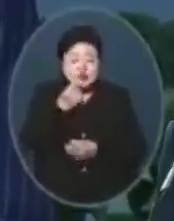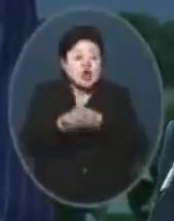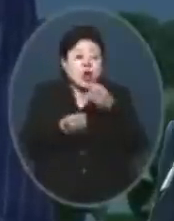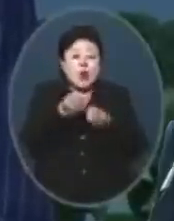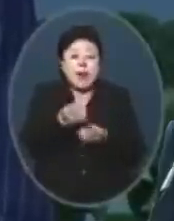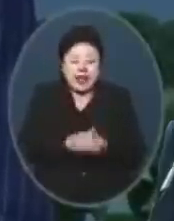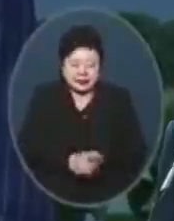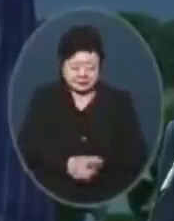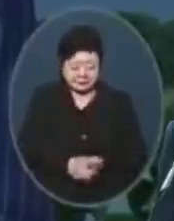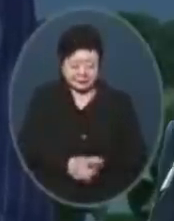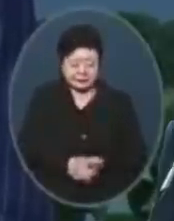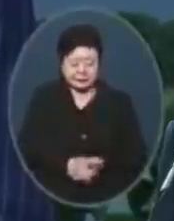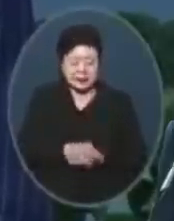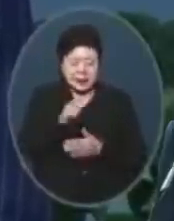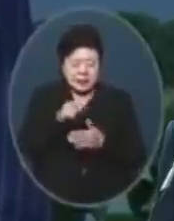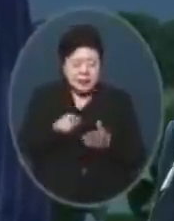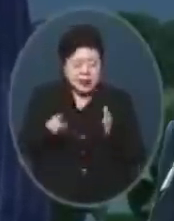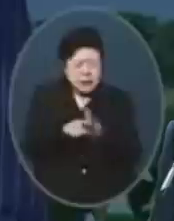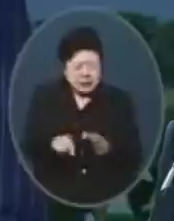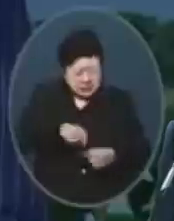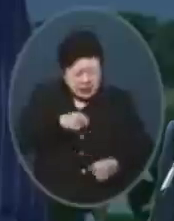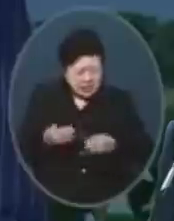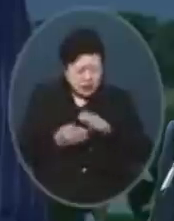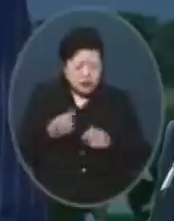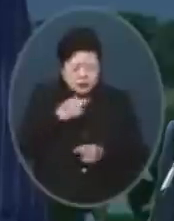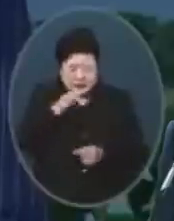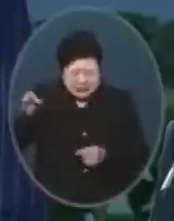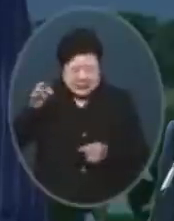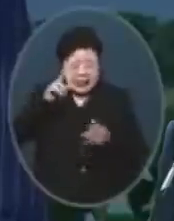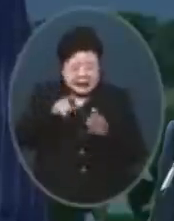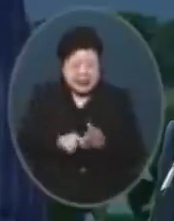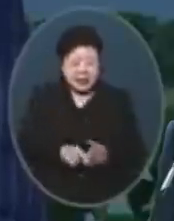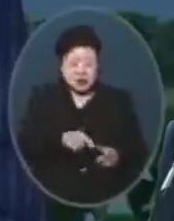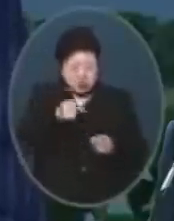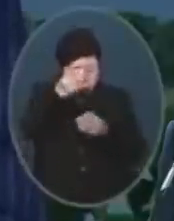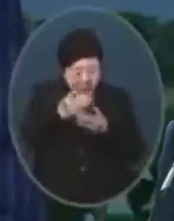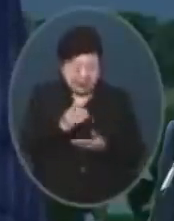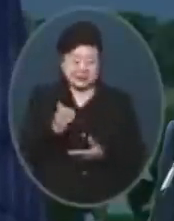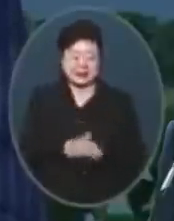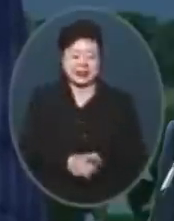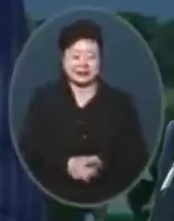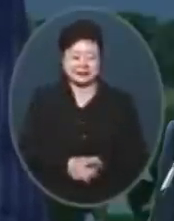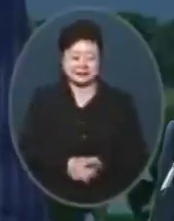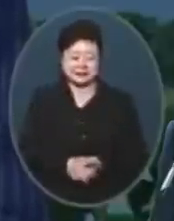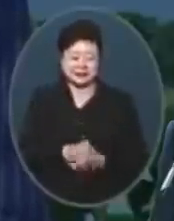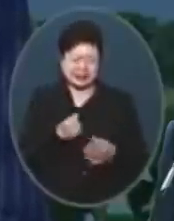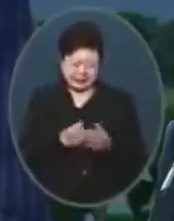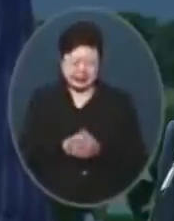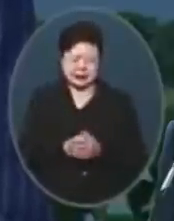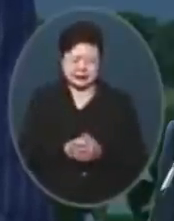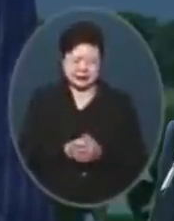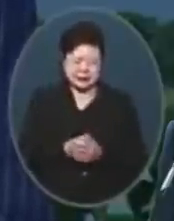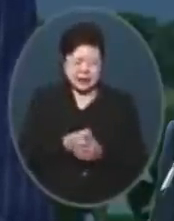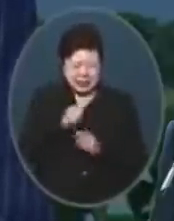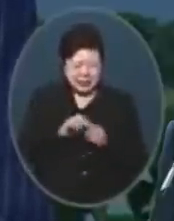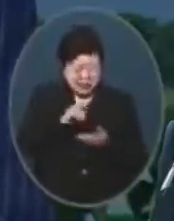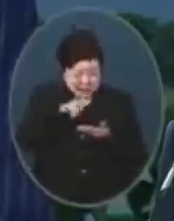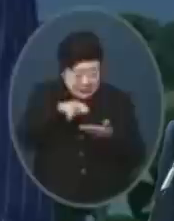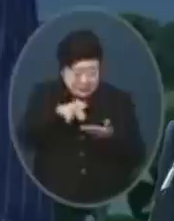고백입니다. 마음에 믿어 의에 이르고 입으로 시인하여 구원에 이르는 일이에요. 그러므로 성경